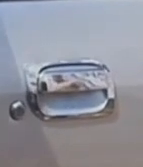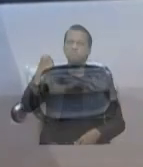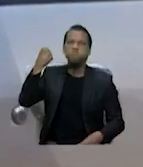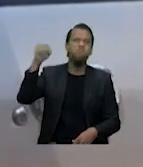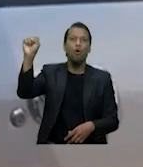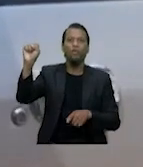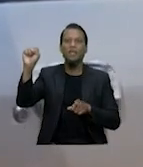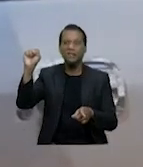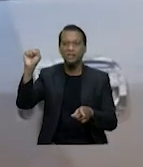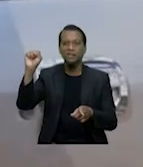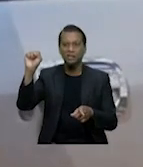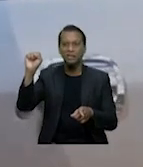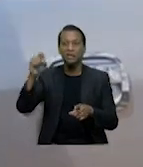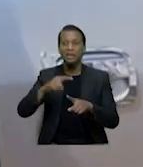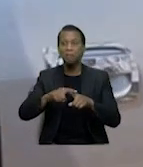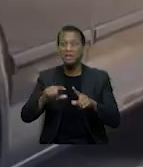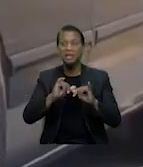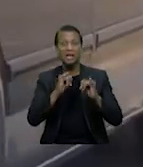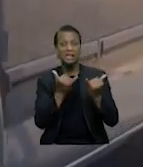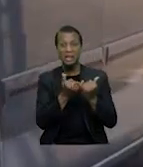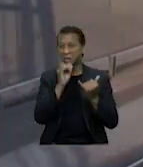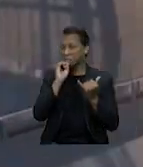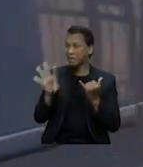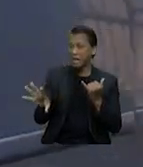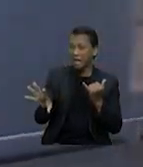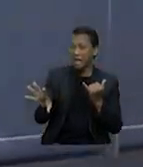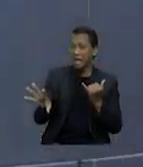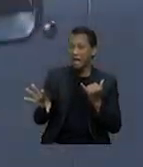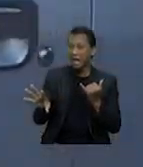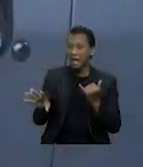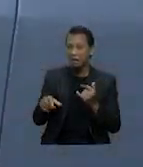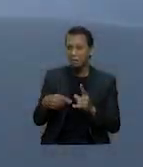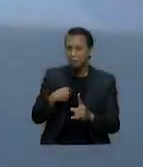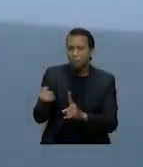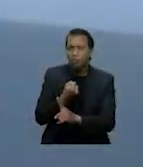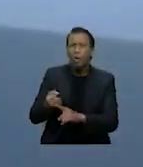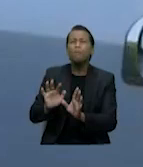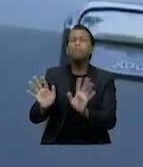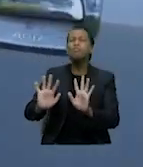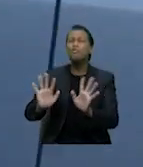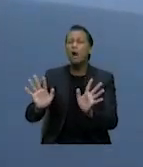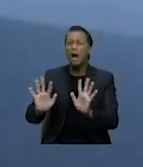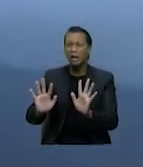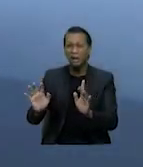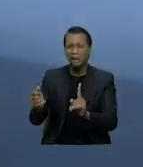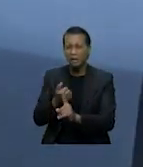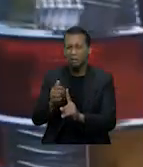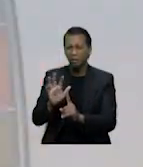pihak yayasan pondok pesantren menyatakan peristiwa tersebut bukan perpeloncoan dan yayasan tidak mengetahui adanya tindakan